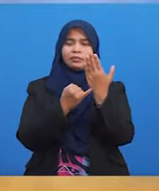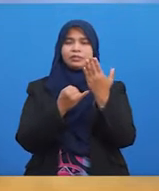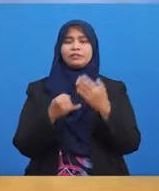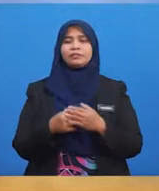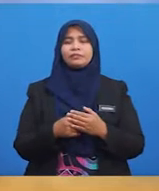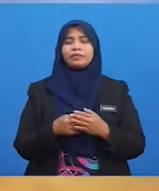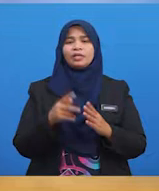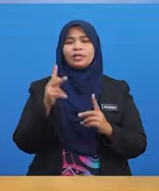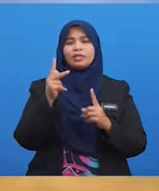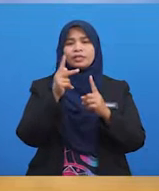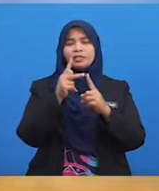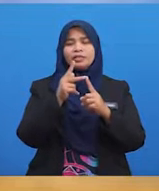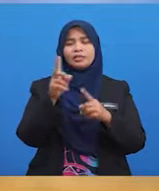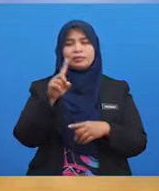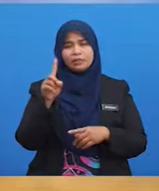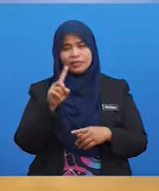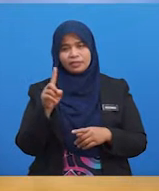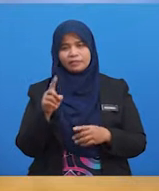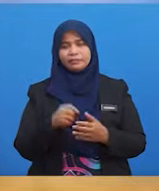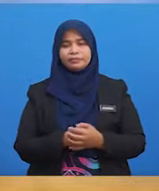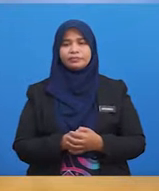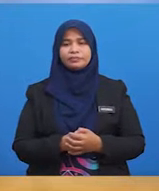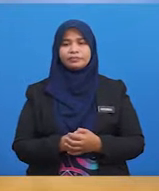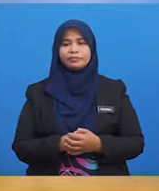Imbuhannya ke mana.